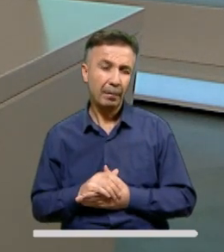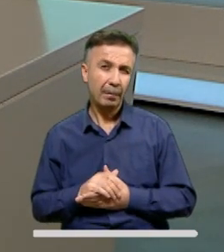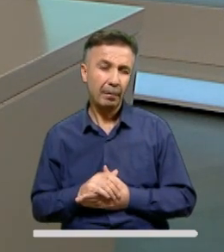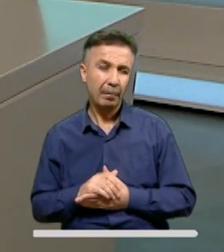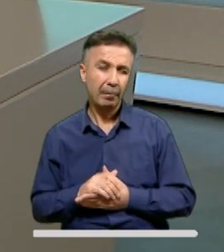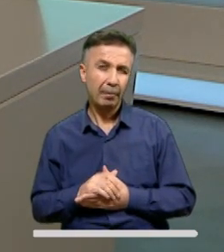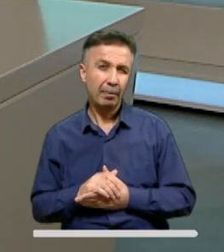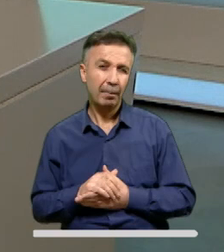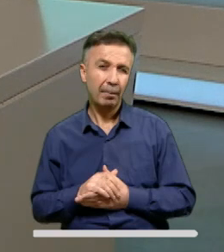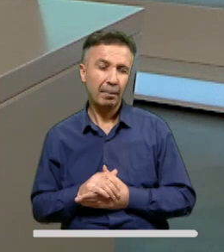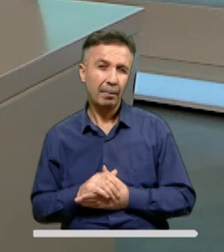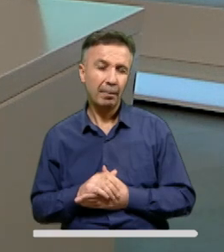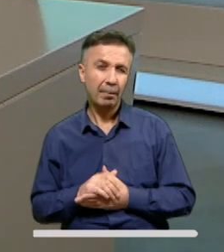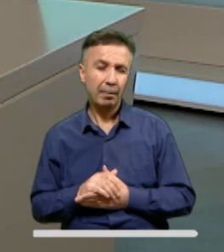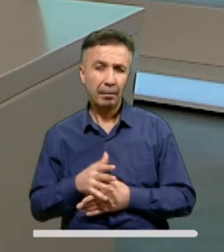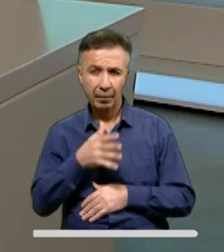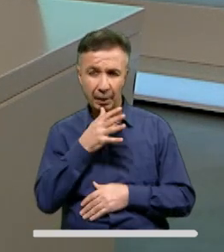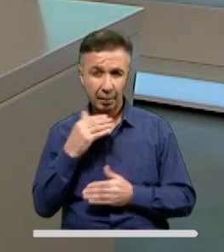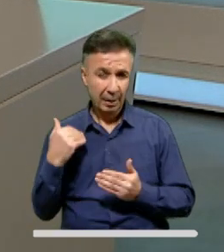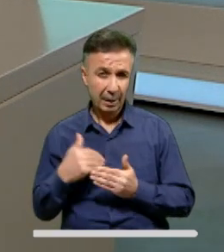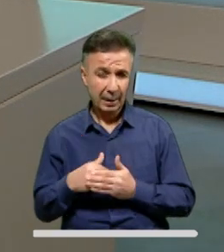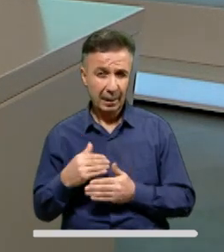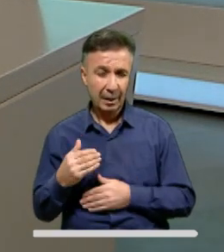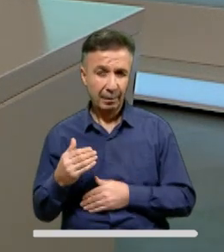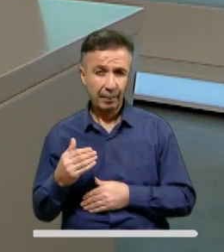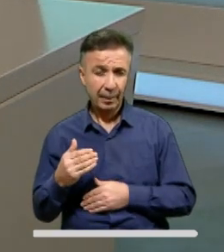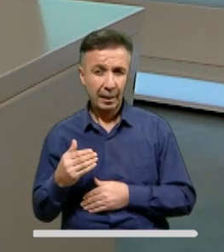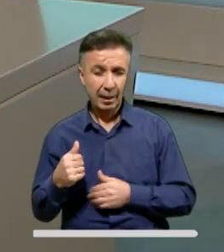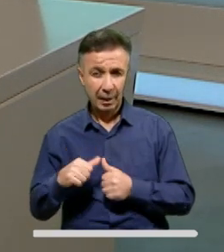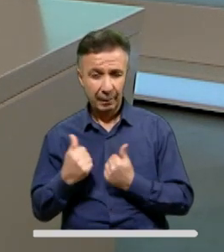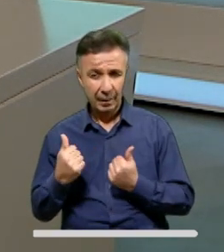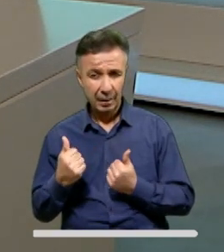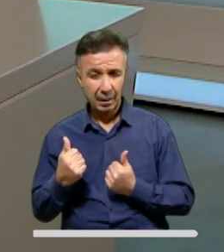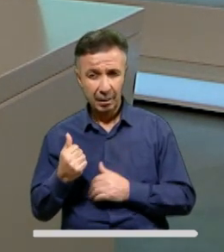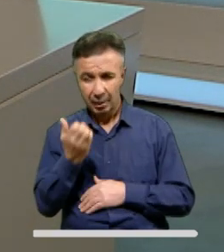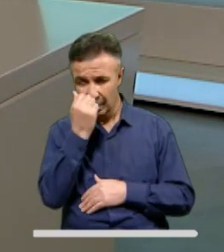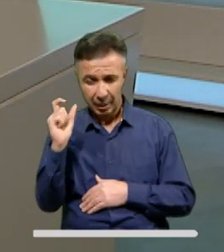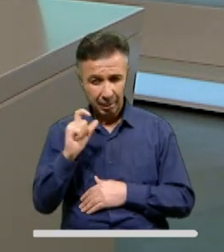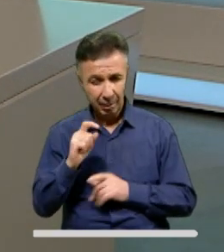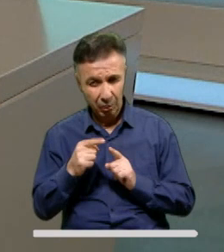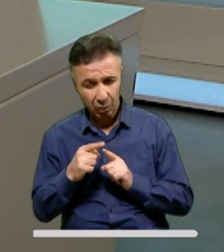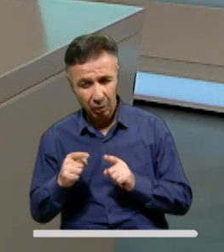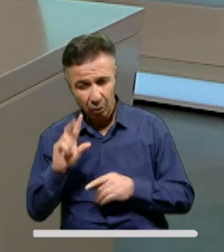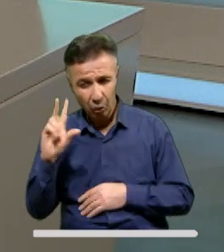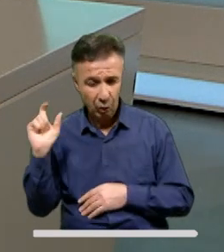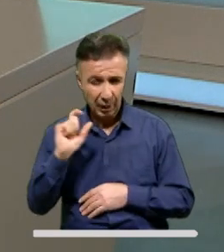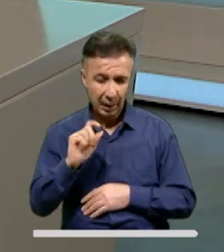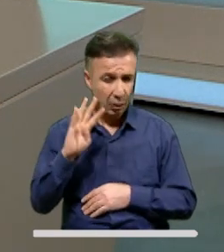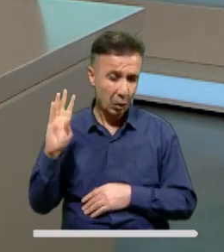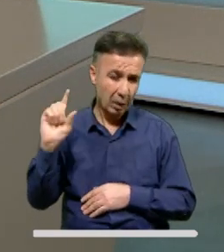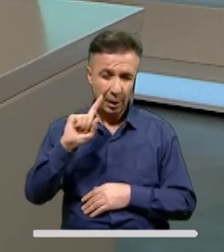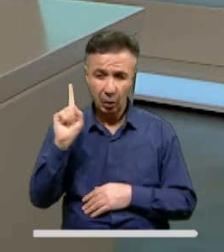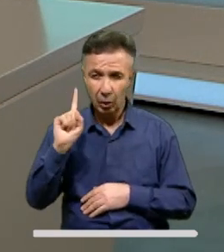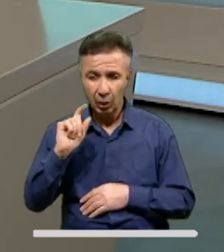bilgimiz. Bildiğimiz kadarıyla nafaka iddet müddetice 3 ay 10 gün veya 4 ay 10